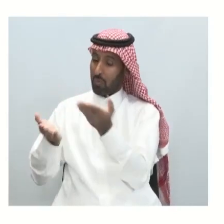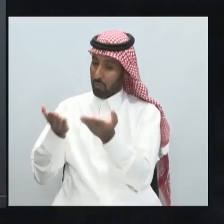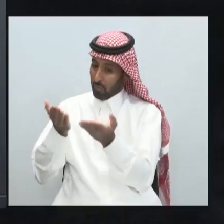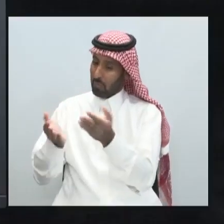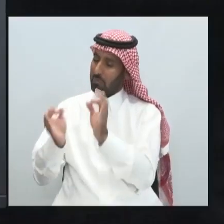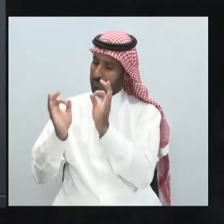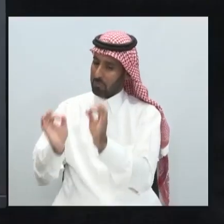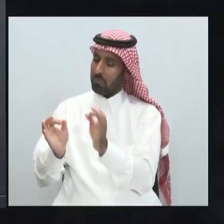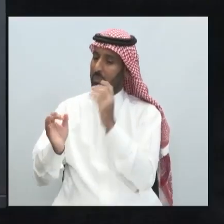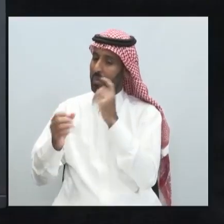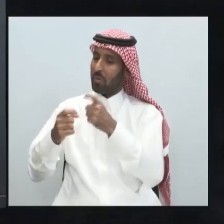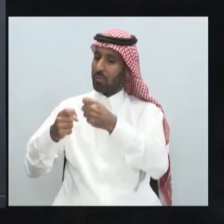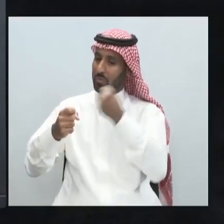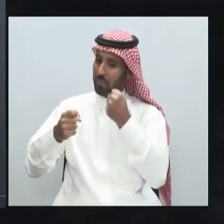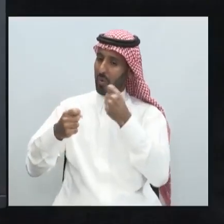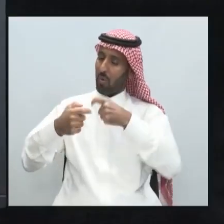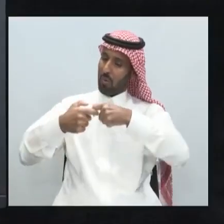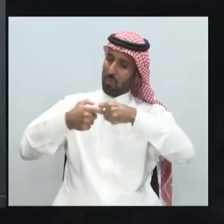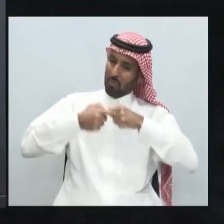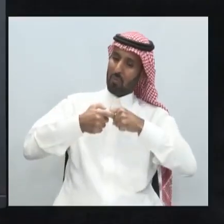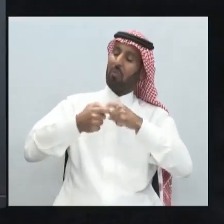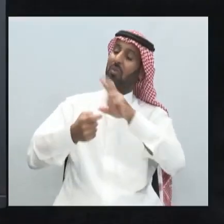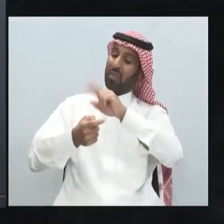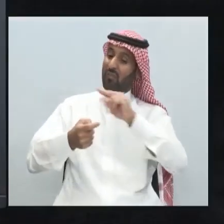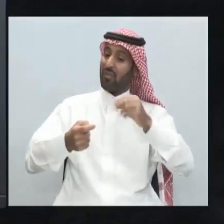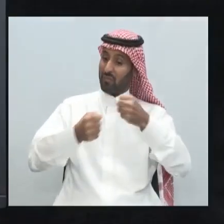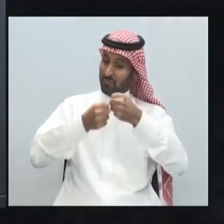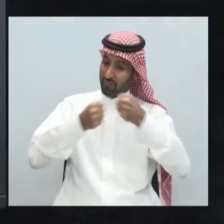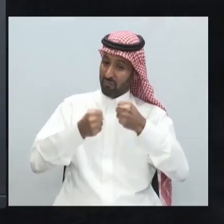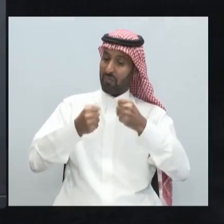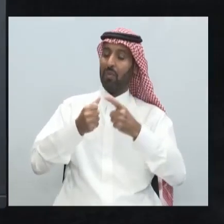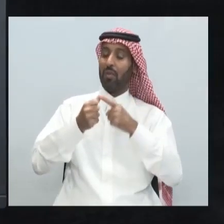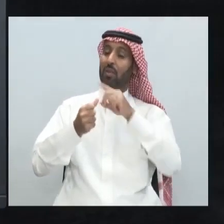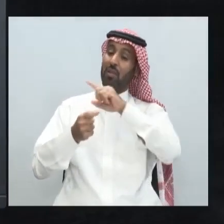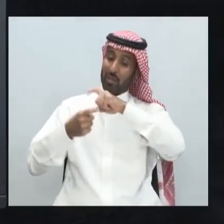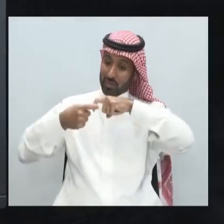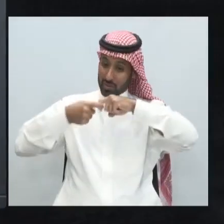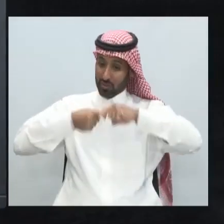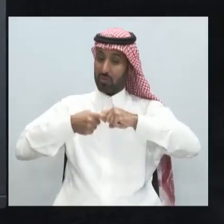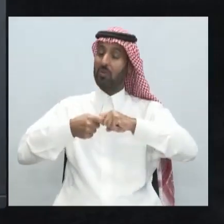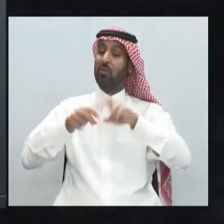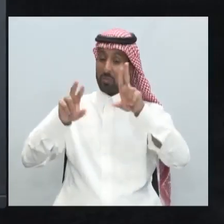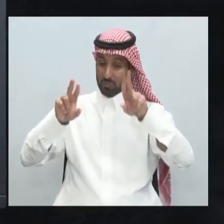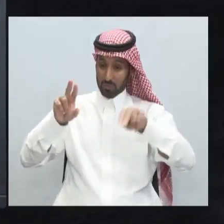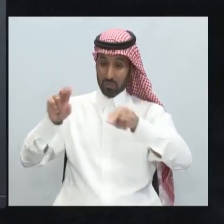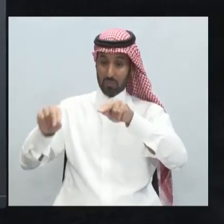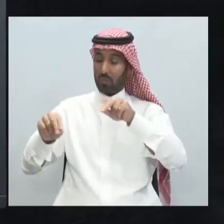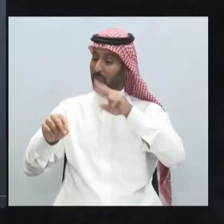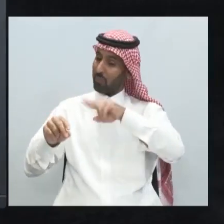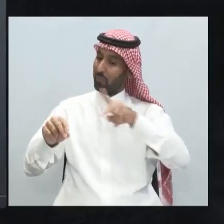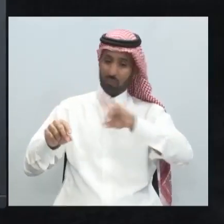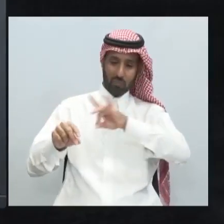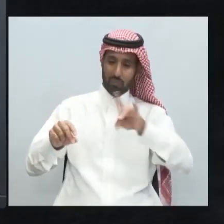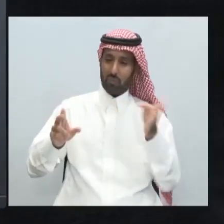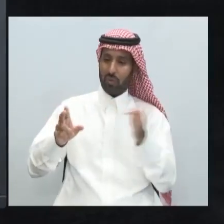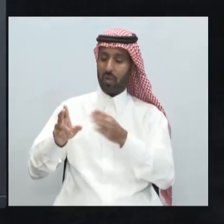فقوه الجذب قوه الميل سيكون متساوي بالتالي ستكون الرابطه تساهميه غير قطبيه